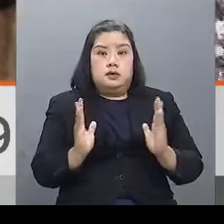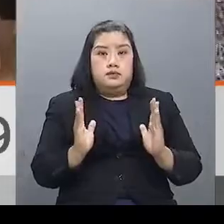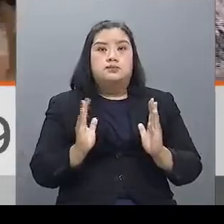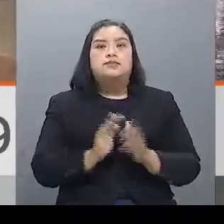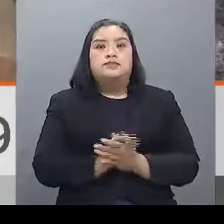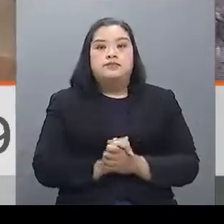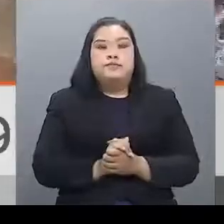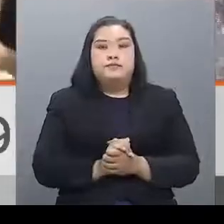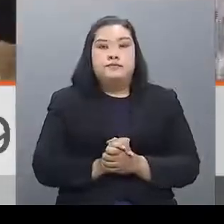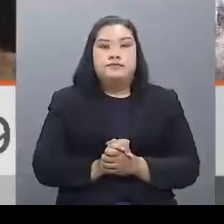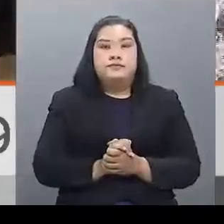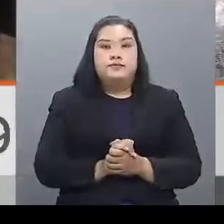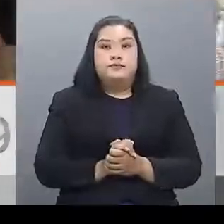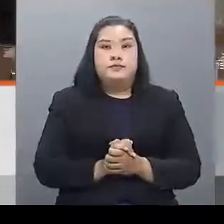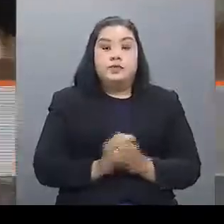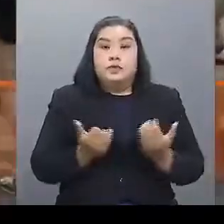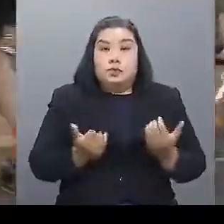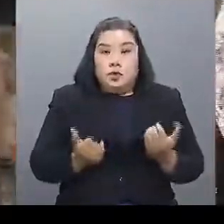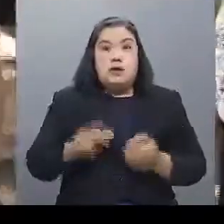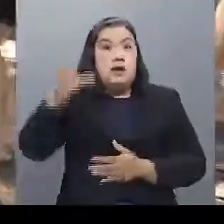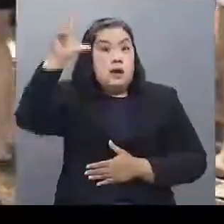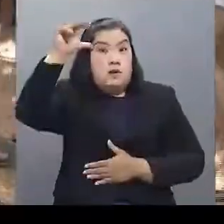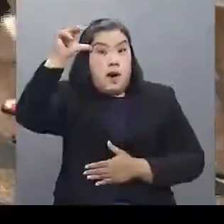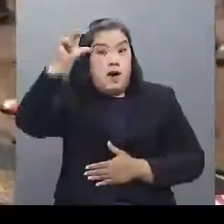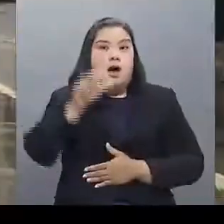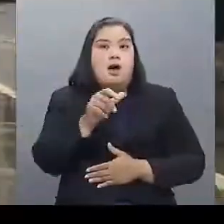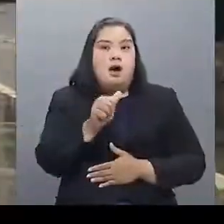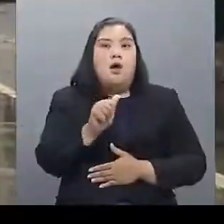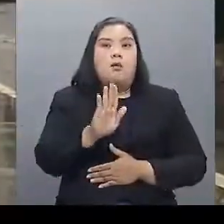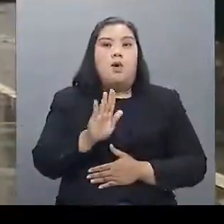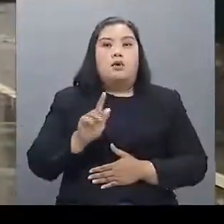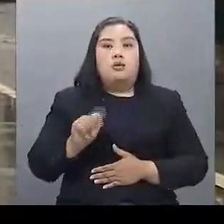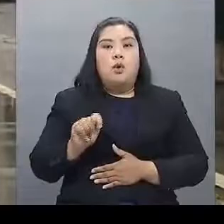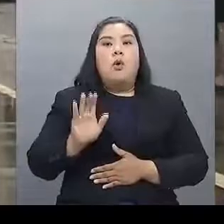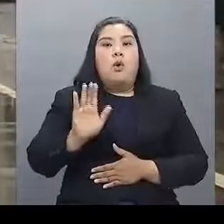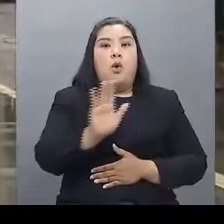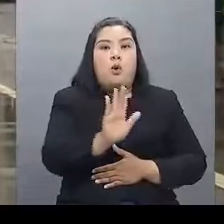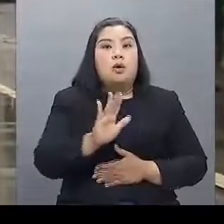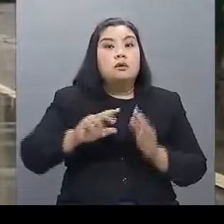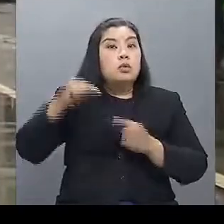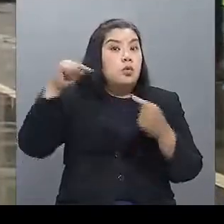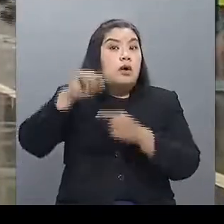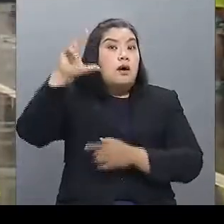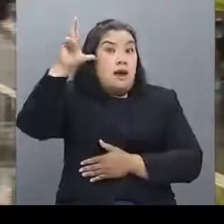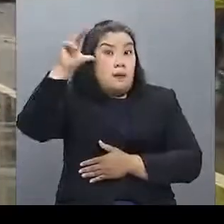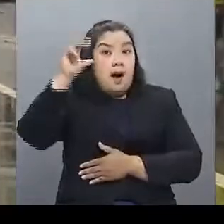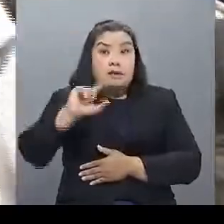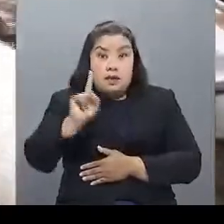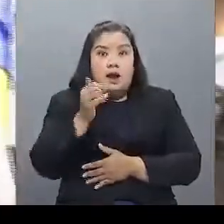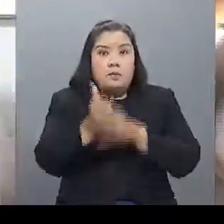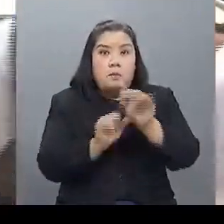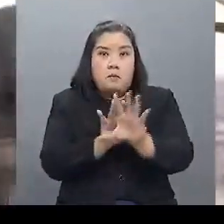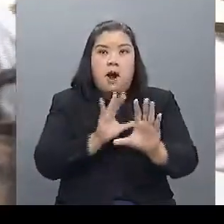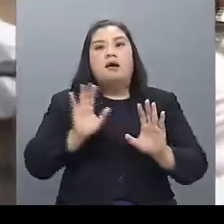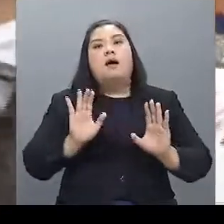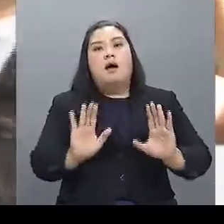แต่ส่วนที่จังหวัดลำปางองค์การปกครองส่วนท้องถิ่นหลายแห่งงดการจัดกิจกรรมที่มีการรวมกลุ่มกันของคนจำนวนมากค่ะไม่ลด